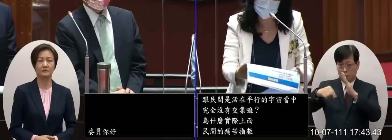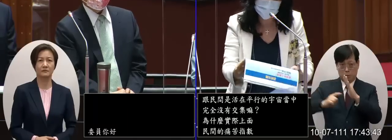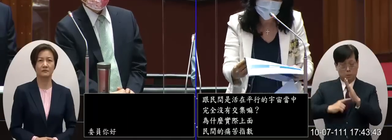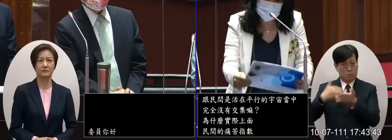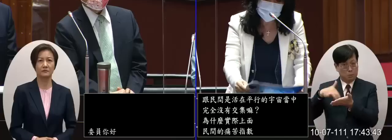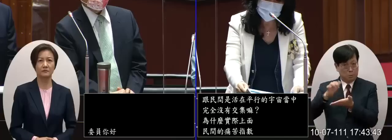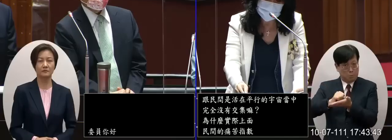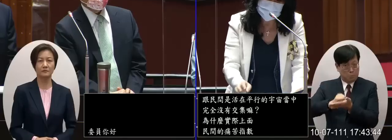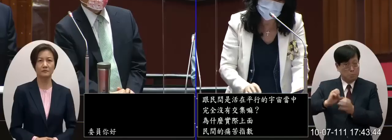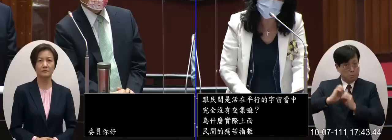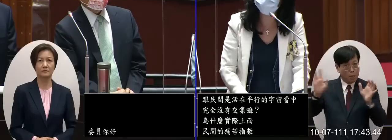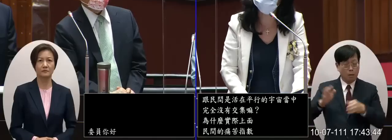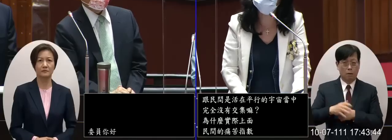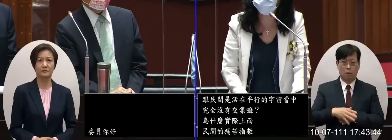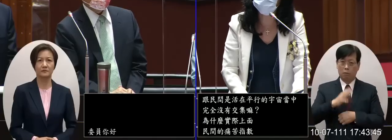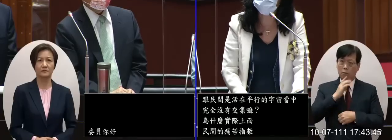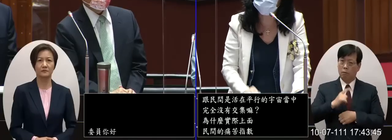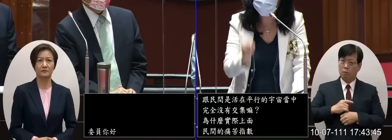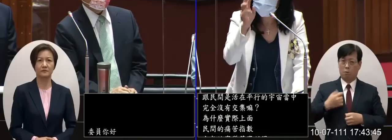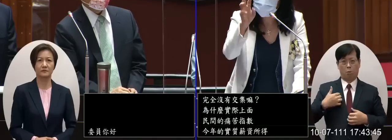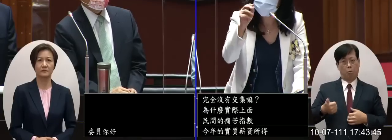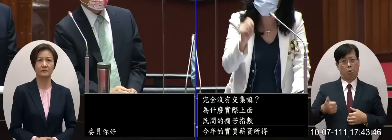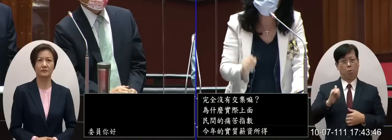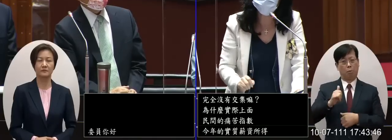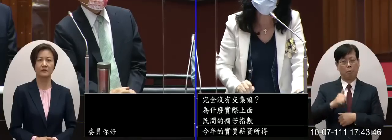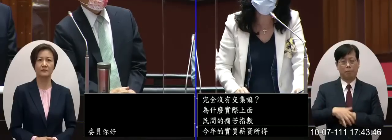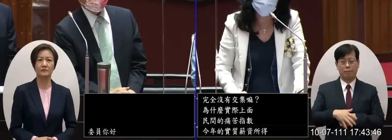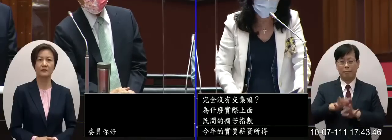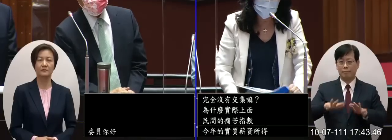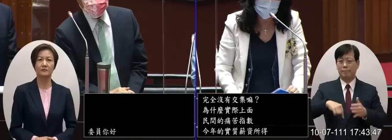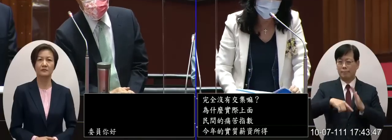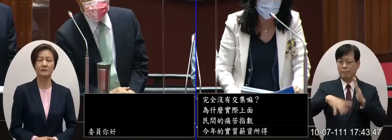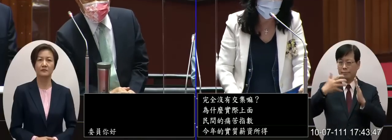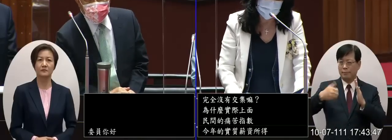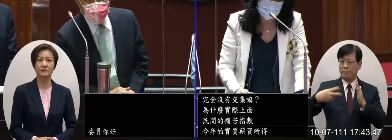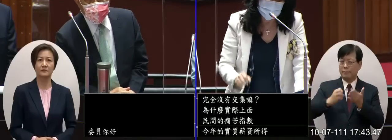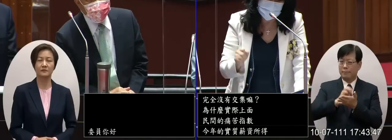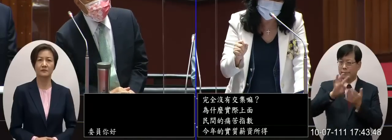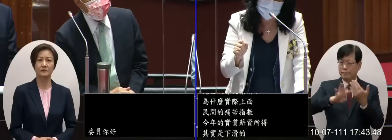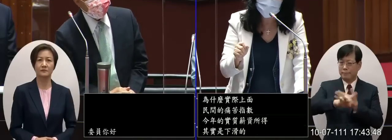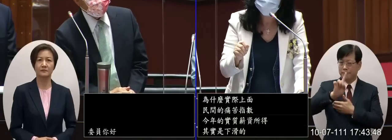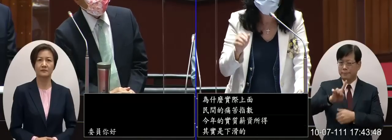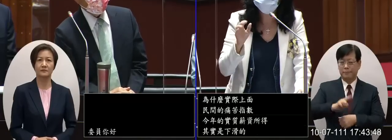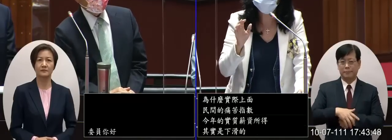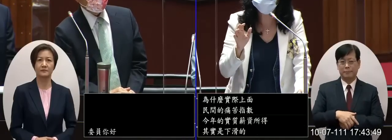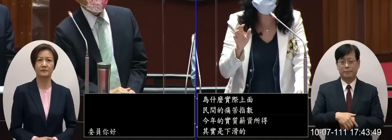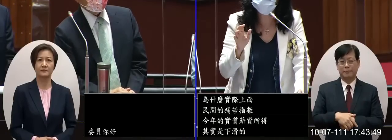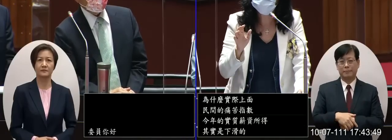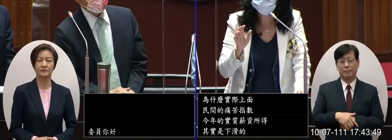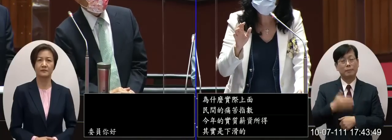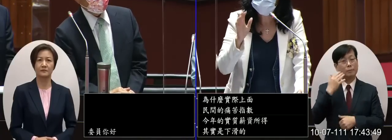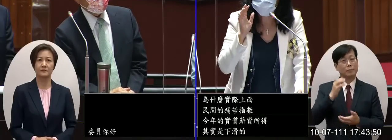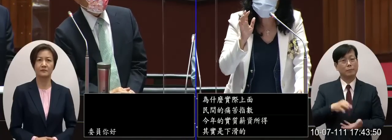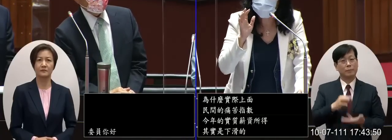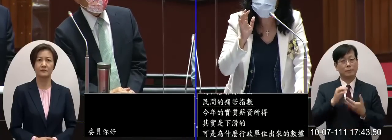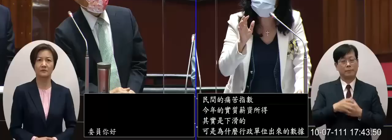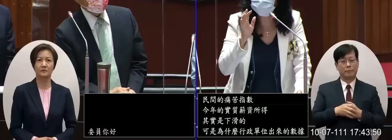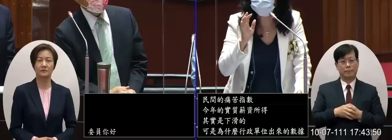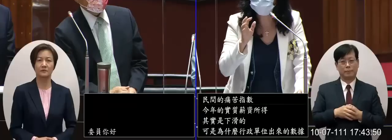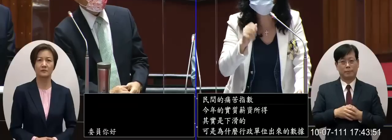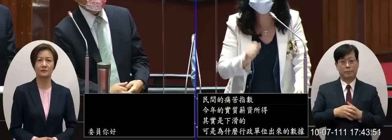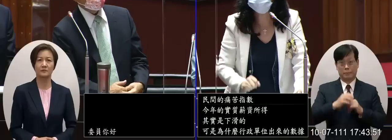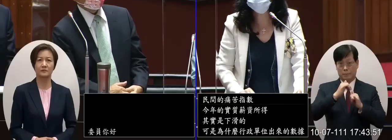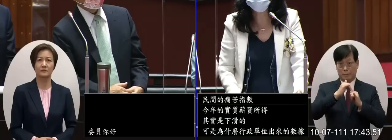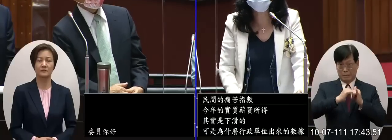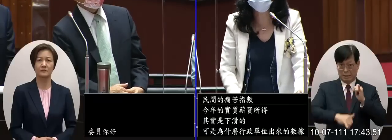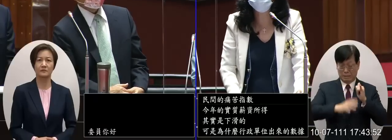个数据呢，竟然是这样的，这么乐观？我再跟院长再报告另外一点呢，就是说提到史